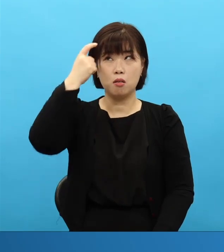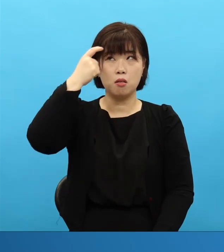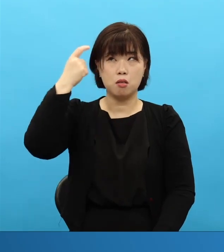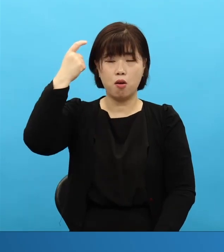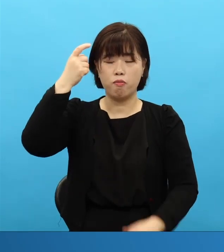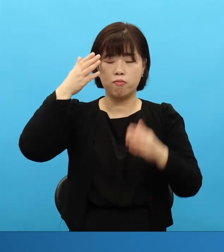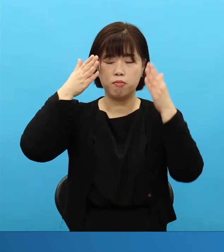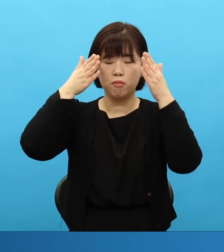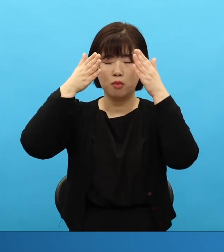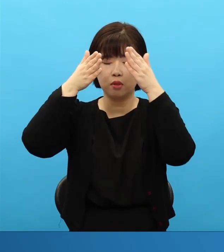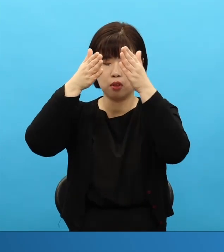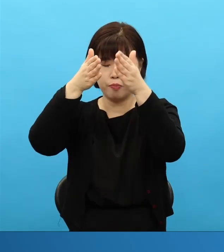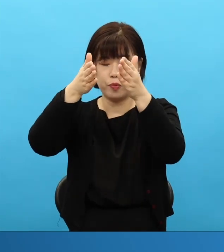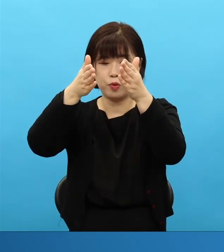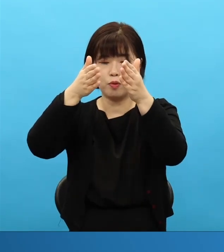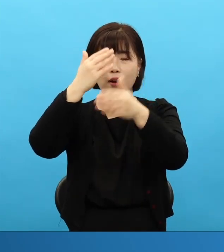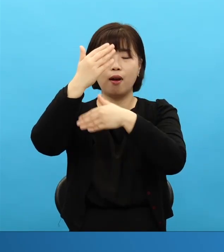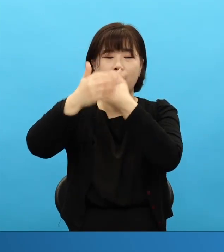下，